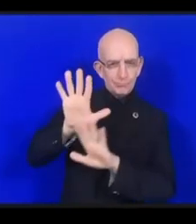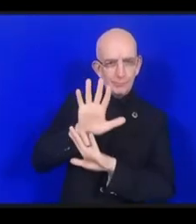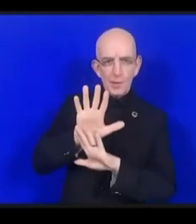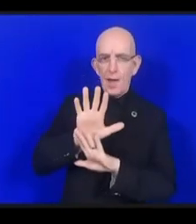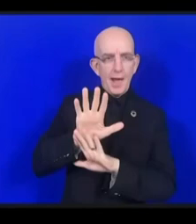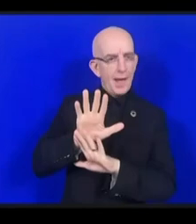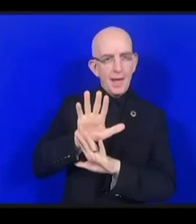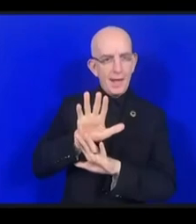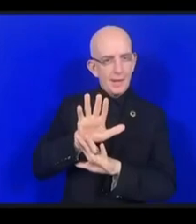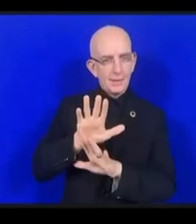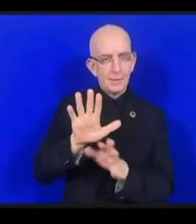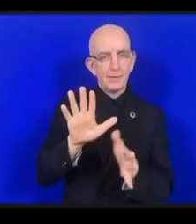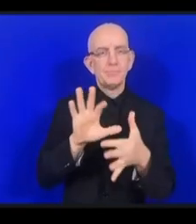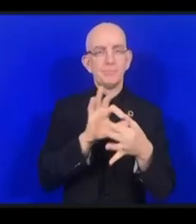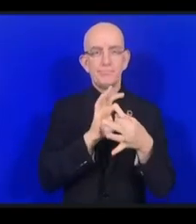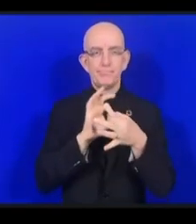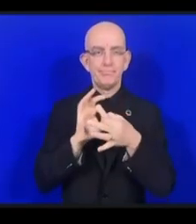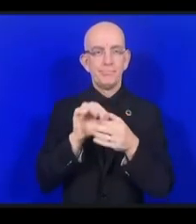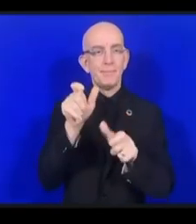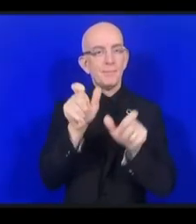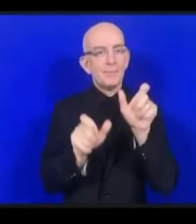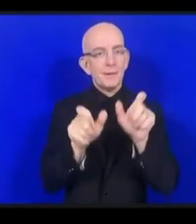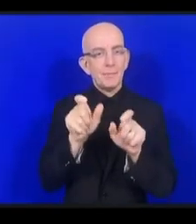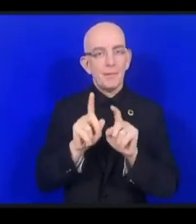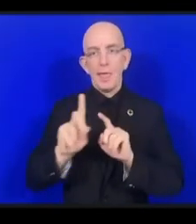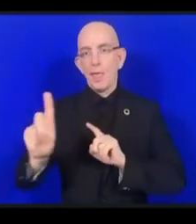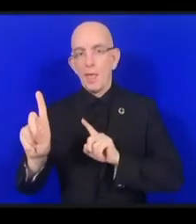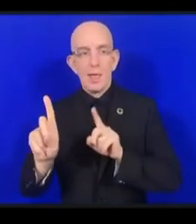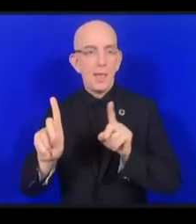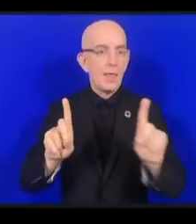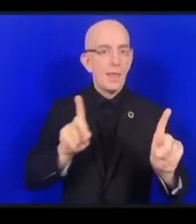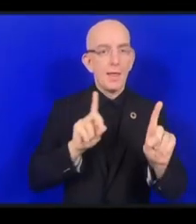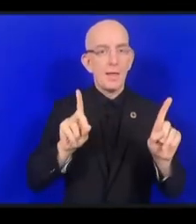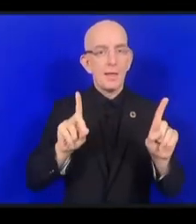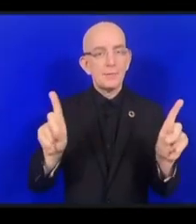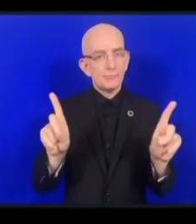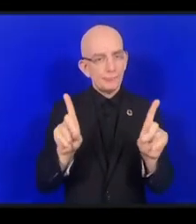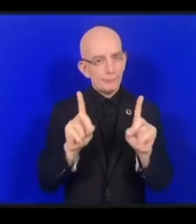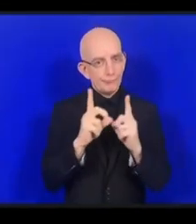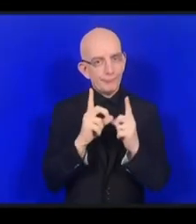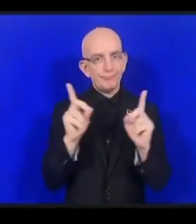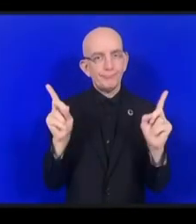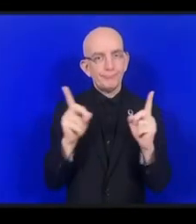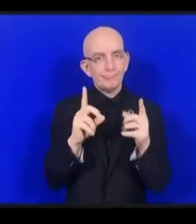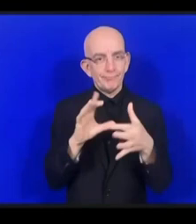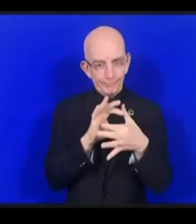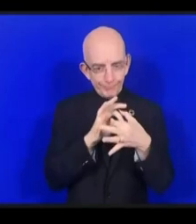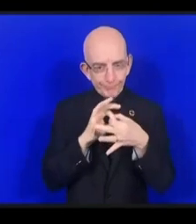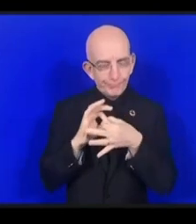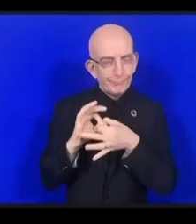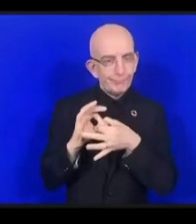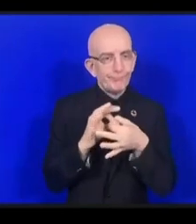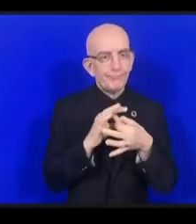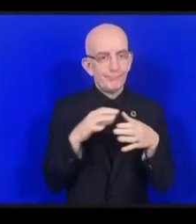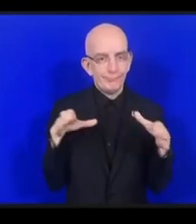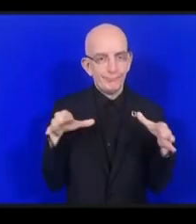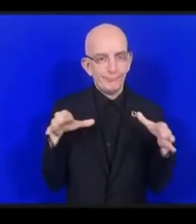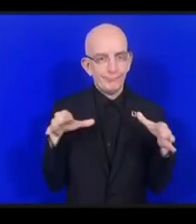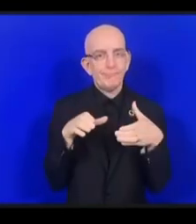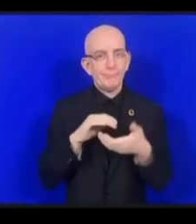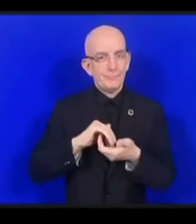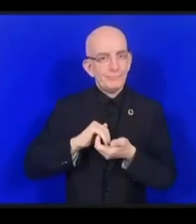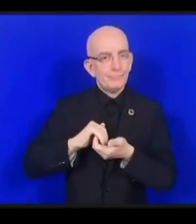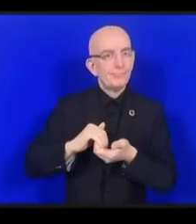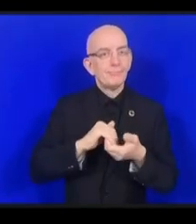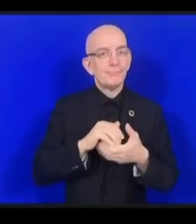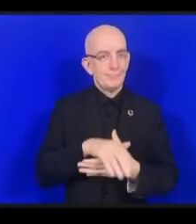さん方も友情の絆、あるいは夫婦の絆、 などとよく申しまして、良い意味に使われておるか